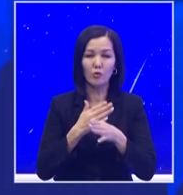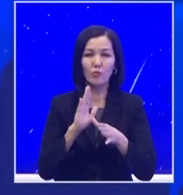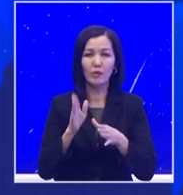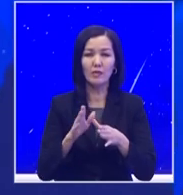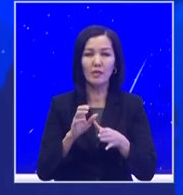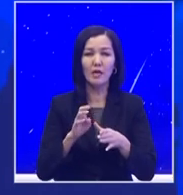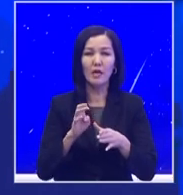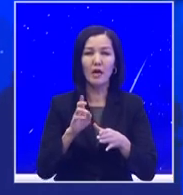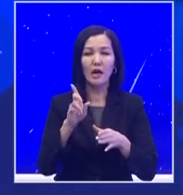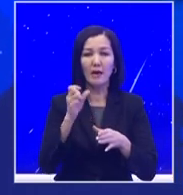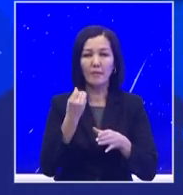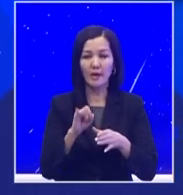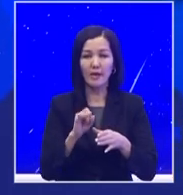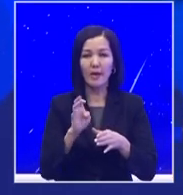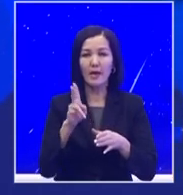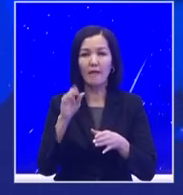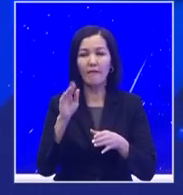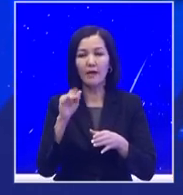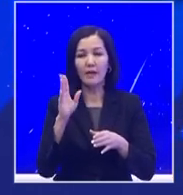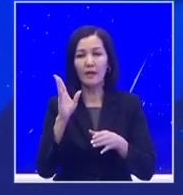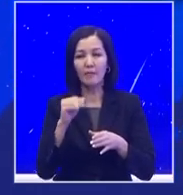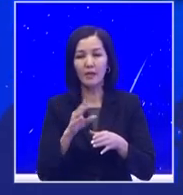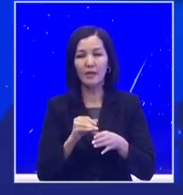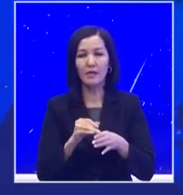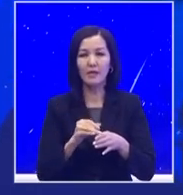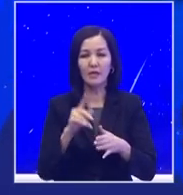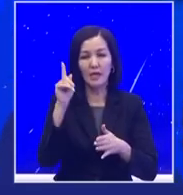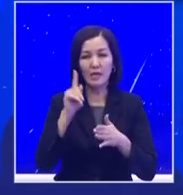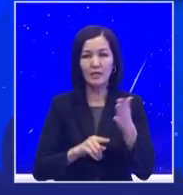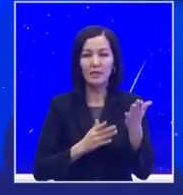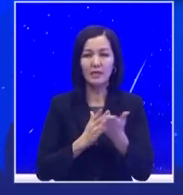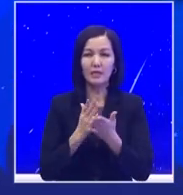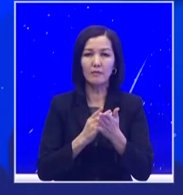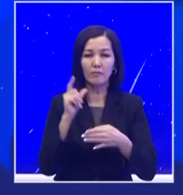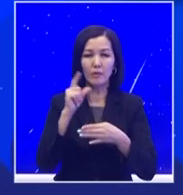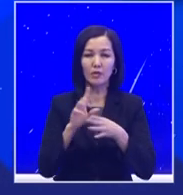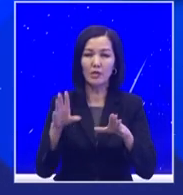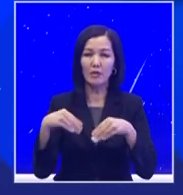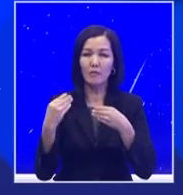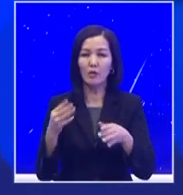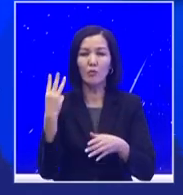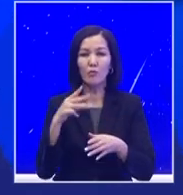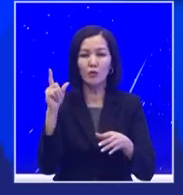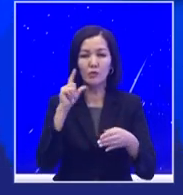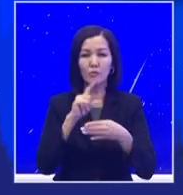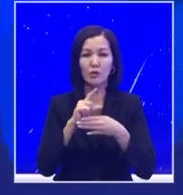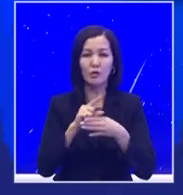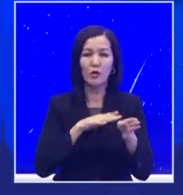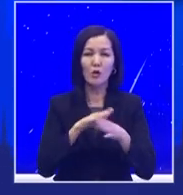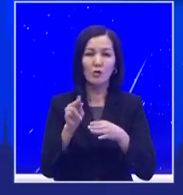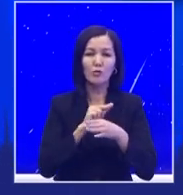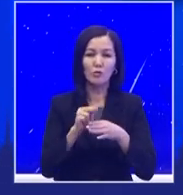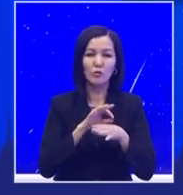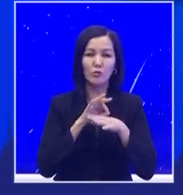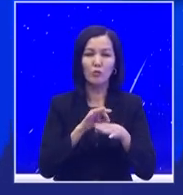сынды тұлғалардың ел ішінде есімі еленбей жүрген дін қайраткерлерінің есімін мешітке беру, ауылдағы 30 мешітті күрделі жөндеуден